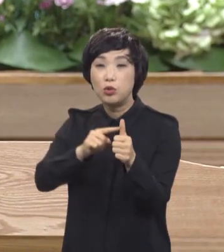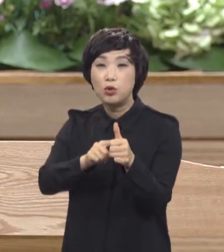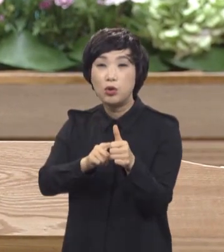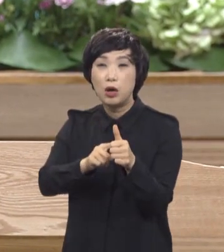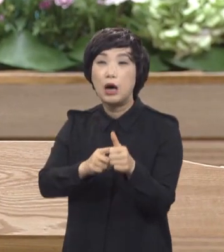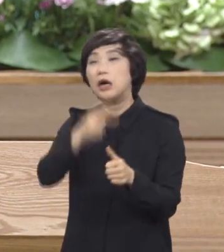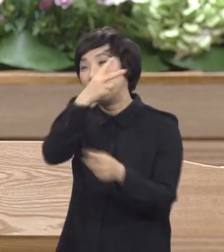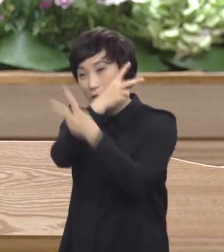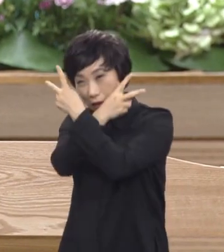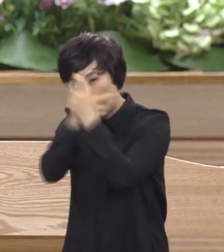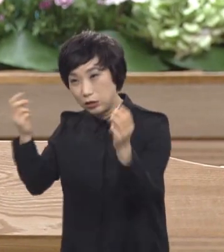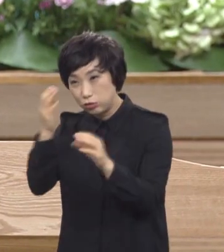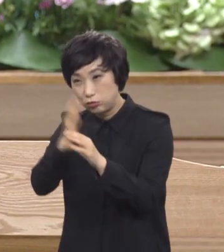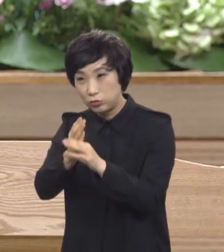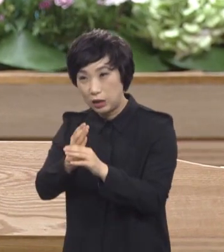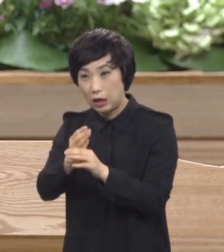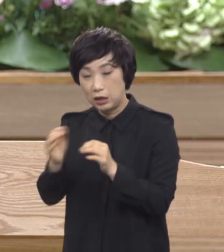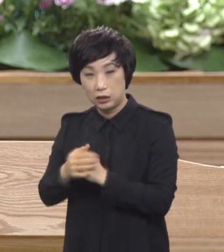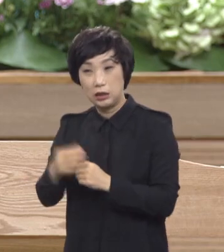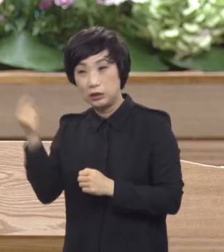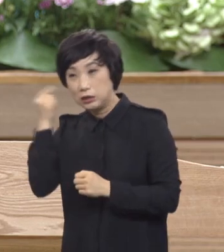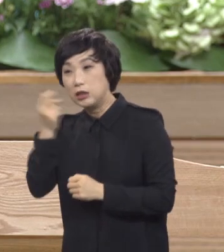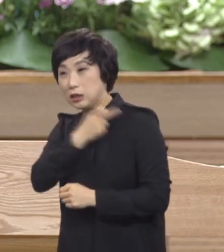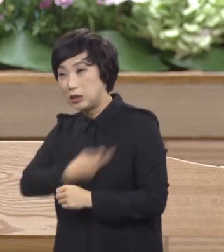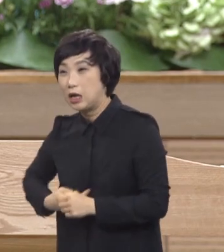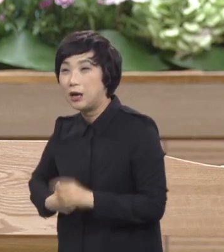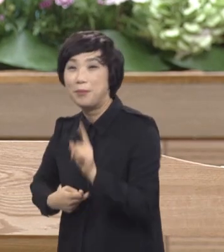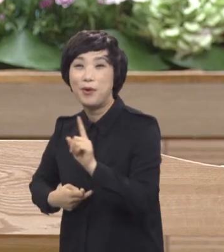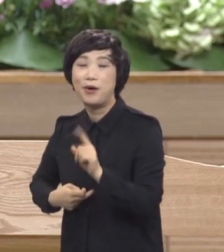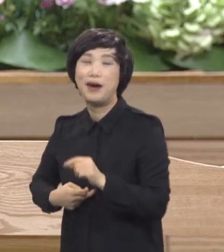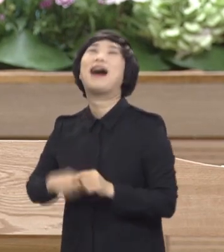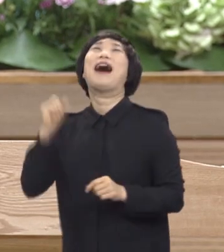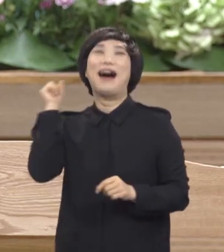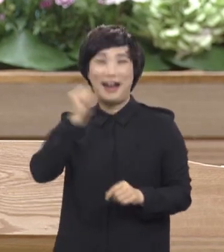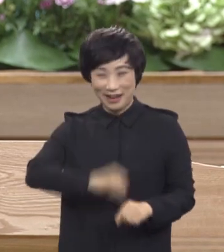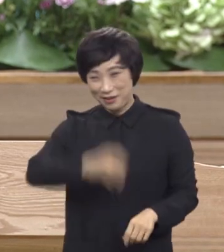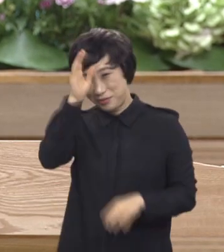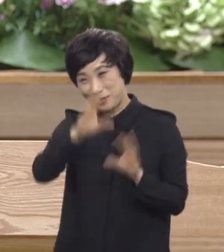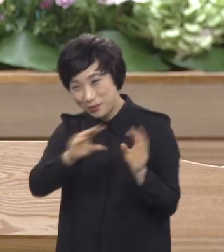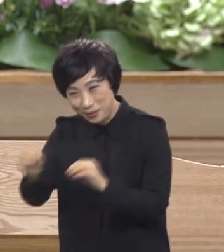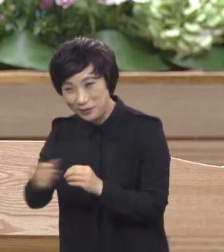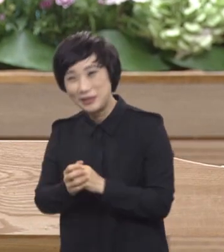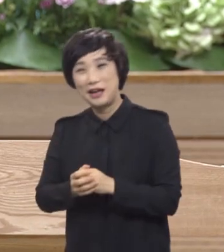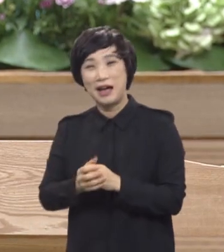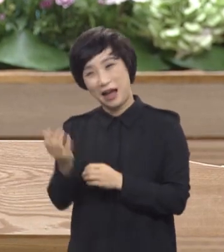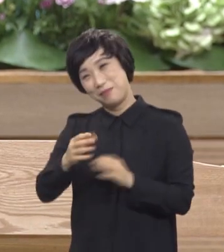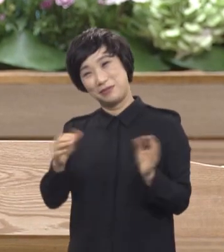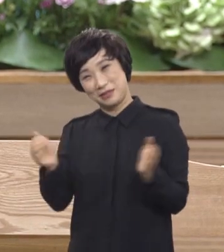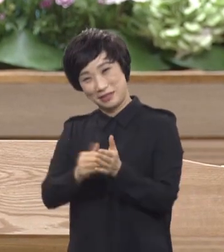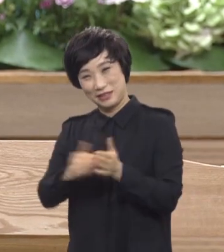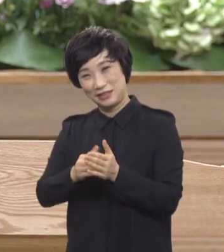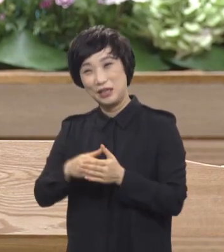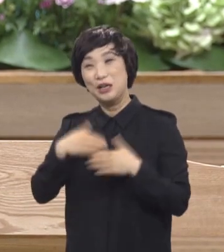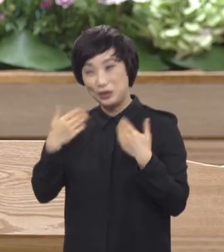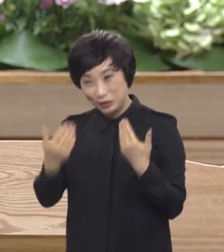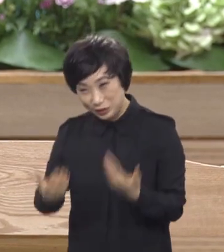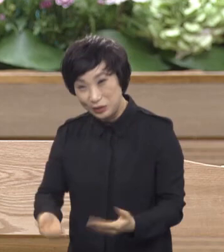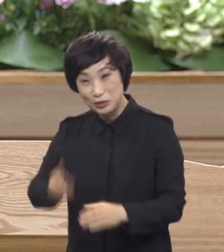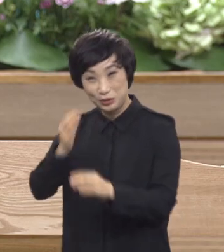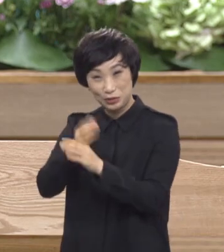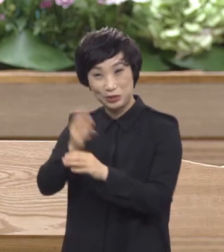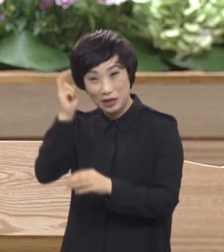제자들이 뭐라고 말하니 아 이제 병이 나서서 고통에서 벗어나서 평안히 쉬고